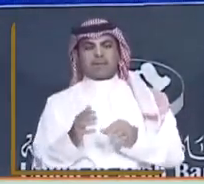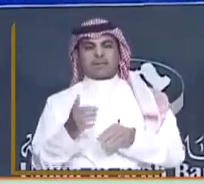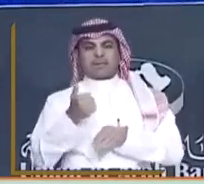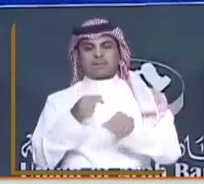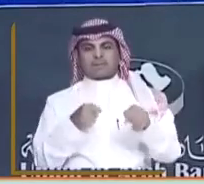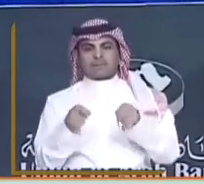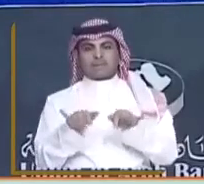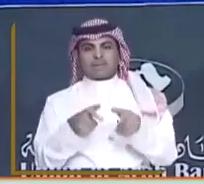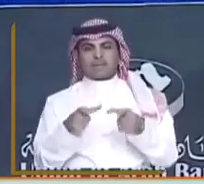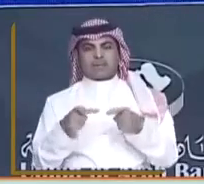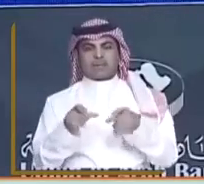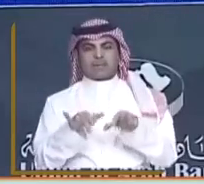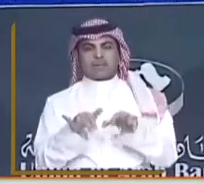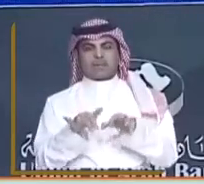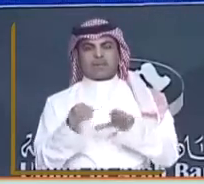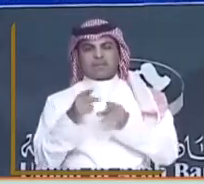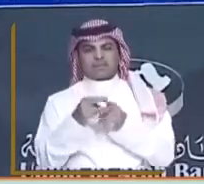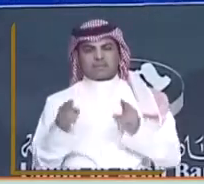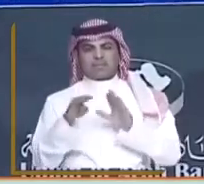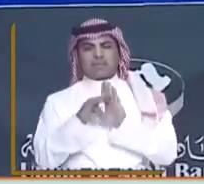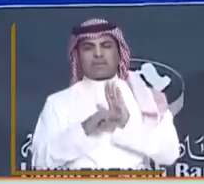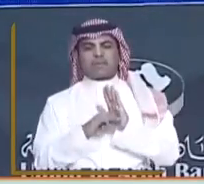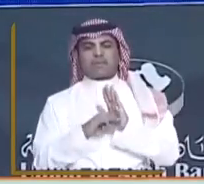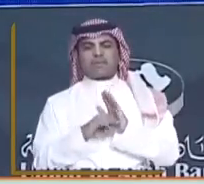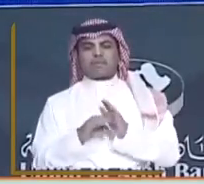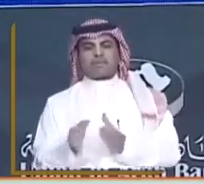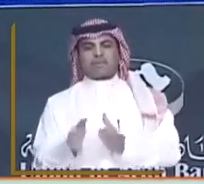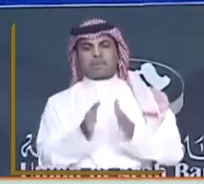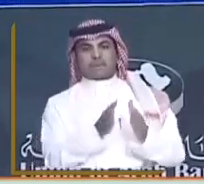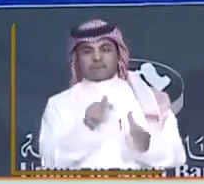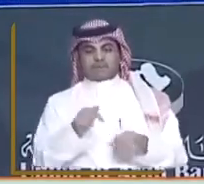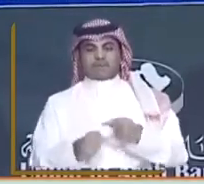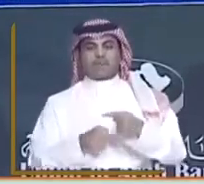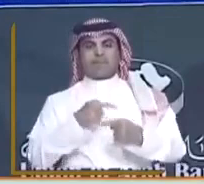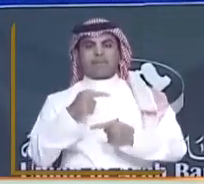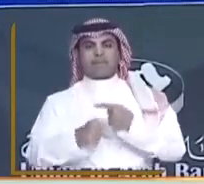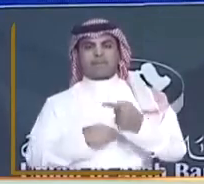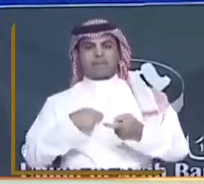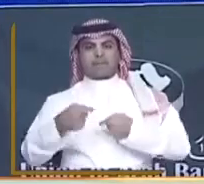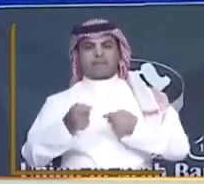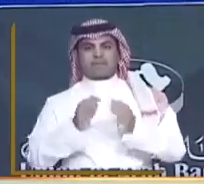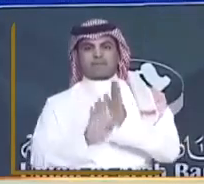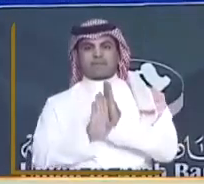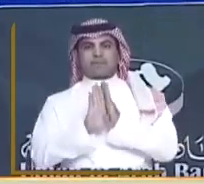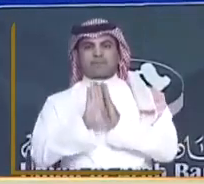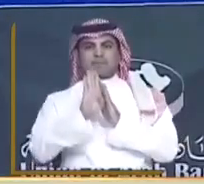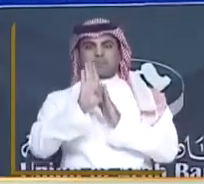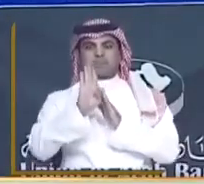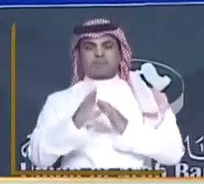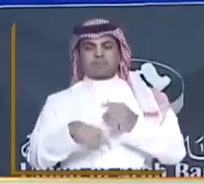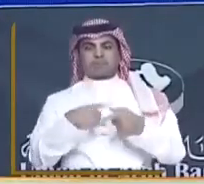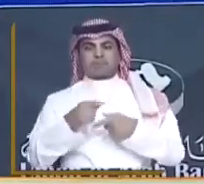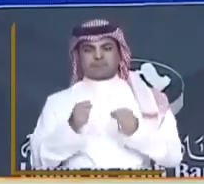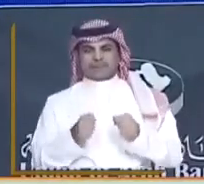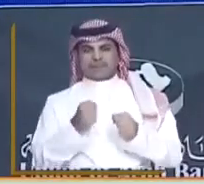التقنيات وغيرها من البرامج الطموحه واستمر الاقتصاد السعودي في النمو على الرغم من